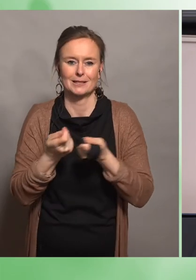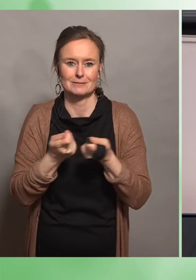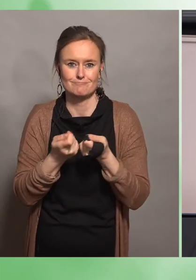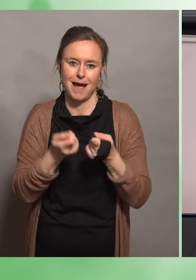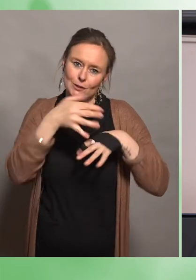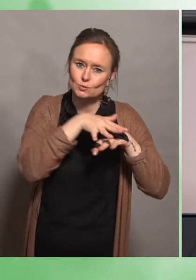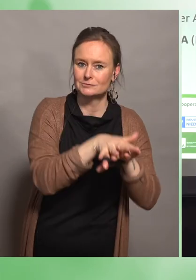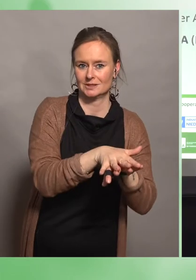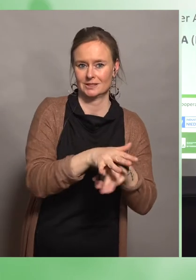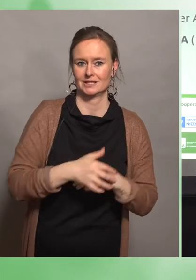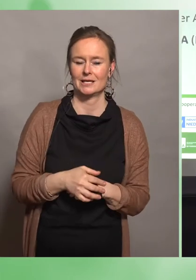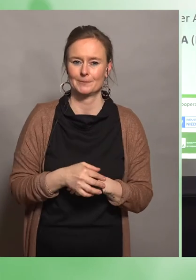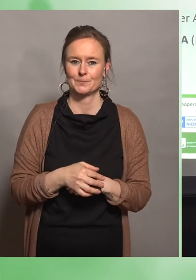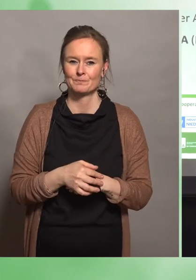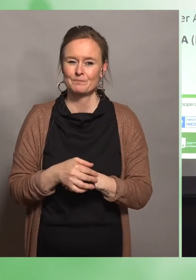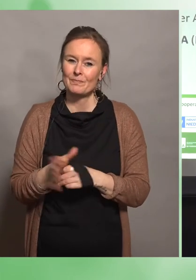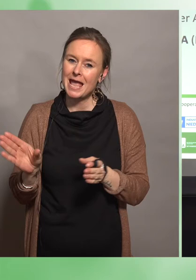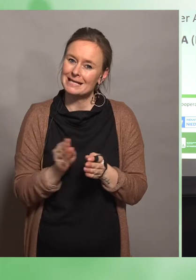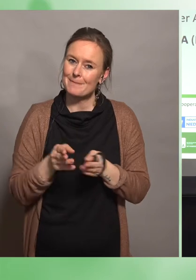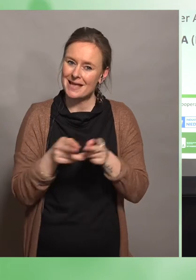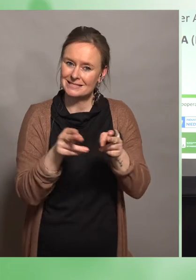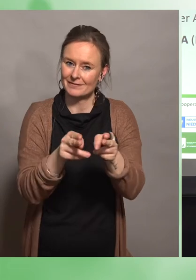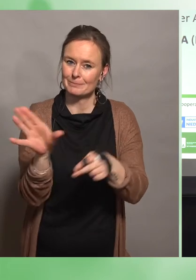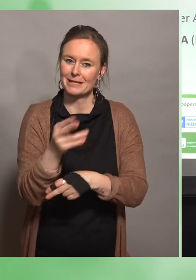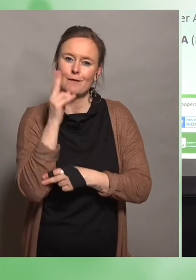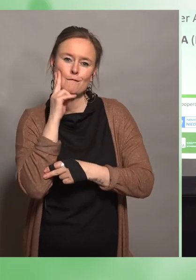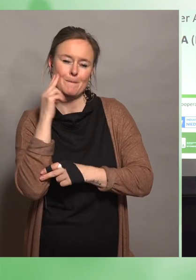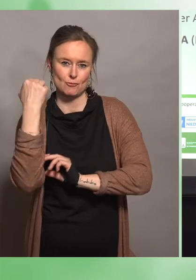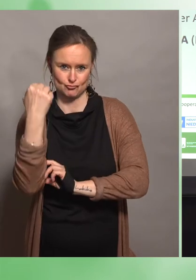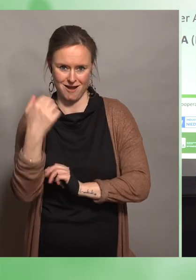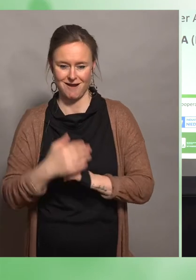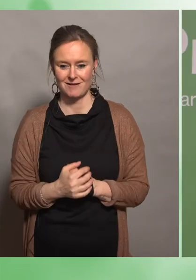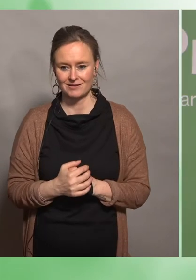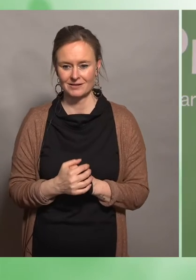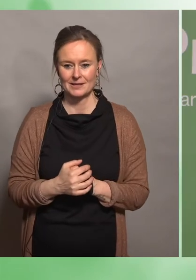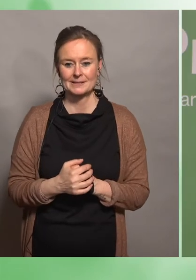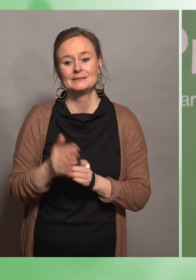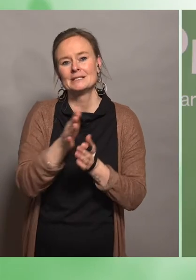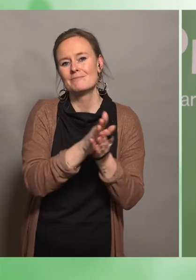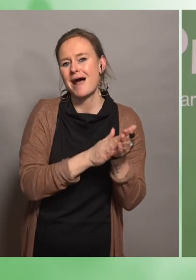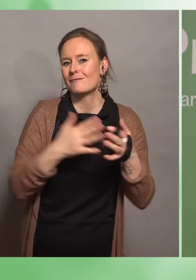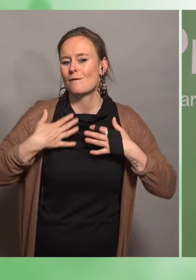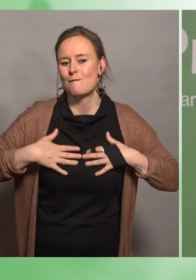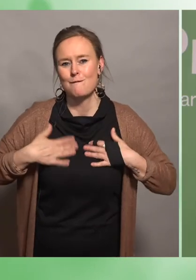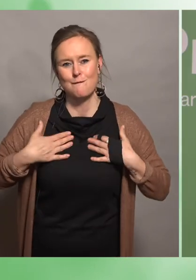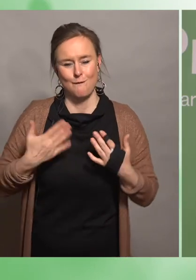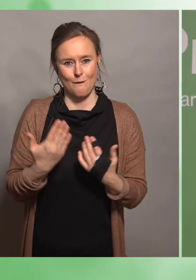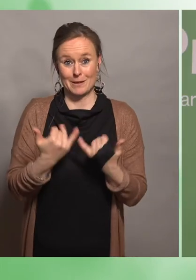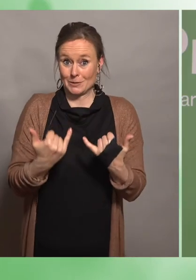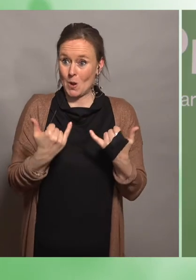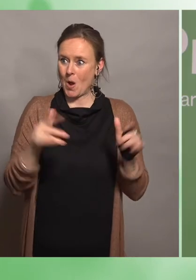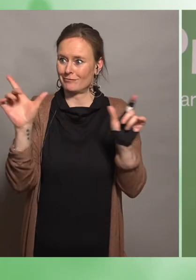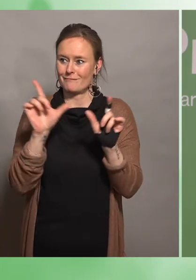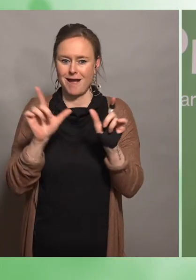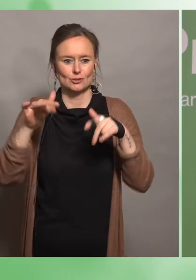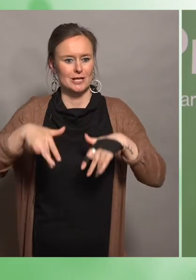Stark? Ja, vielleicht zu Beginn, sehr geehrte Damen und Herren, ich freue mich sehr, dass wir die heutige Veranstaltung